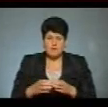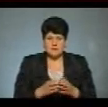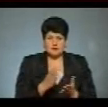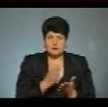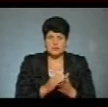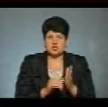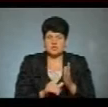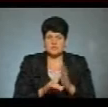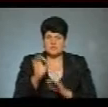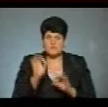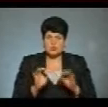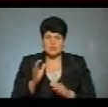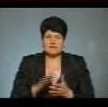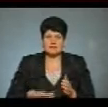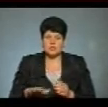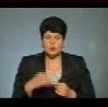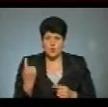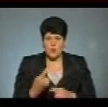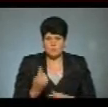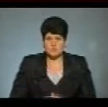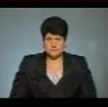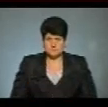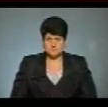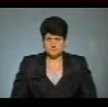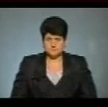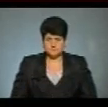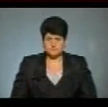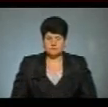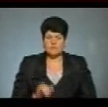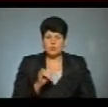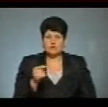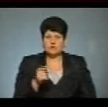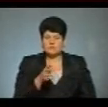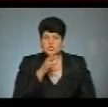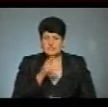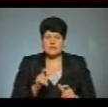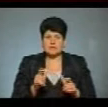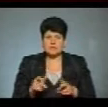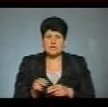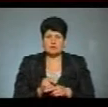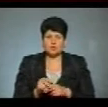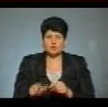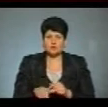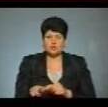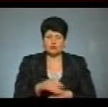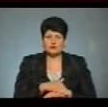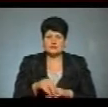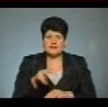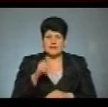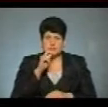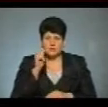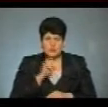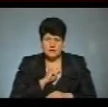охоплюють 60% території області. У Тернополі під час карантину ремонтують дорогу на вулиці Лесі